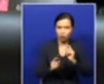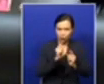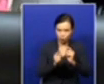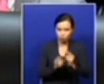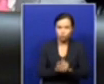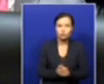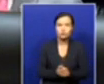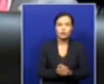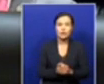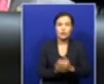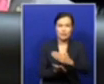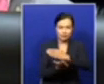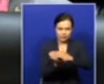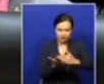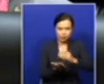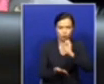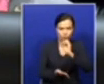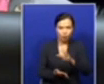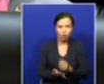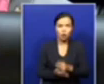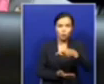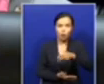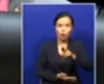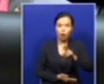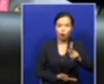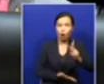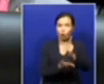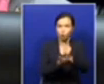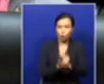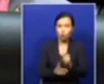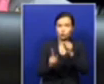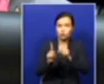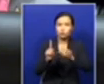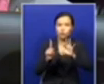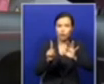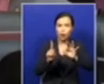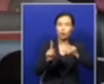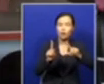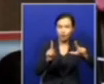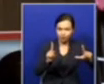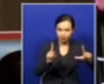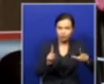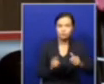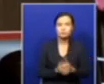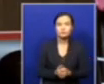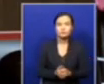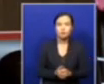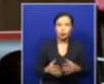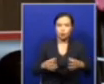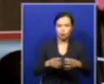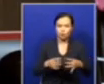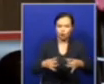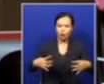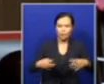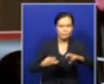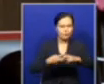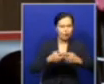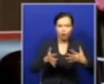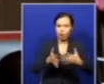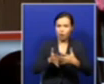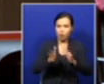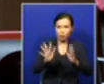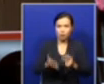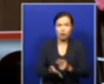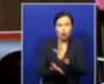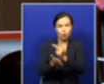กว่าครึ่งก็อภิปรายว่าพ.ร.ก.กู้เงิน 1.9 ล้านล้านบาทฝ่ายค้านไม่ได้ติดใจครับว่าท่านจะกู้